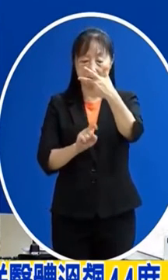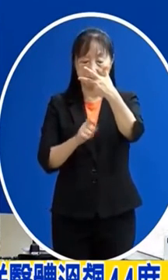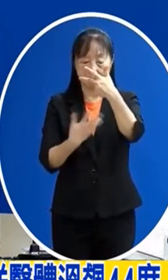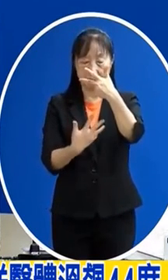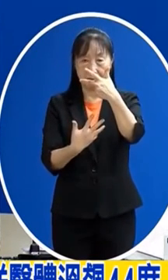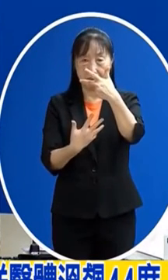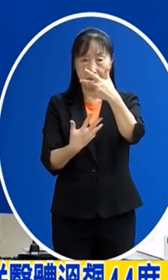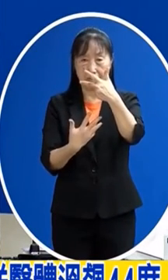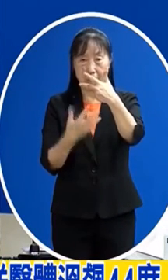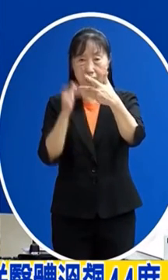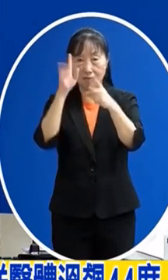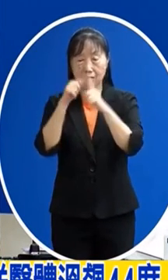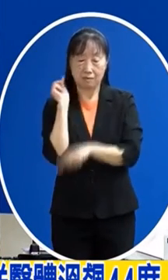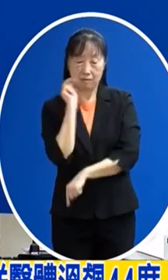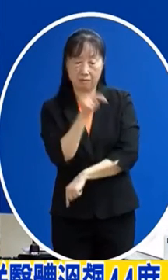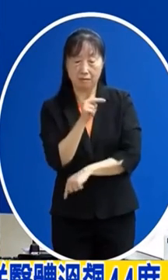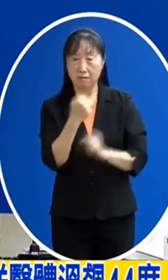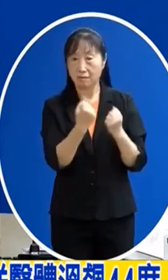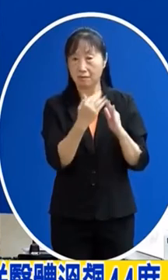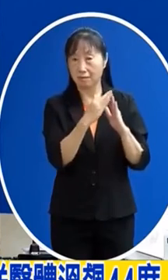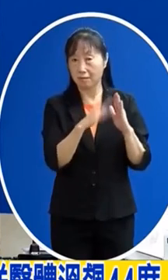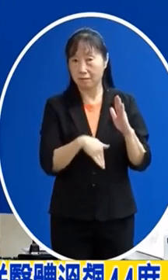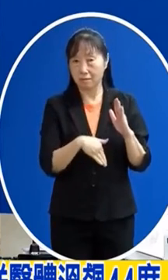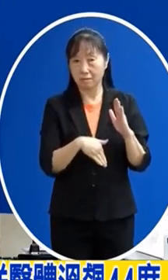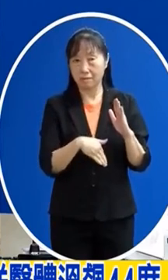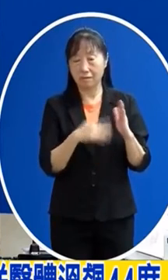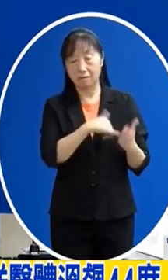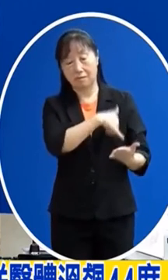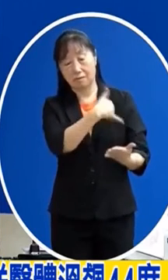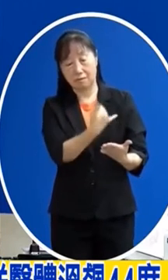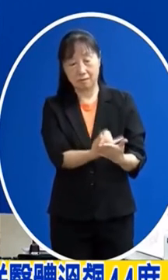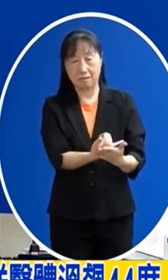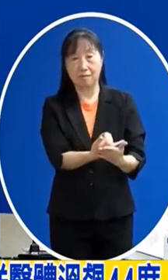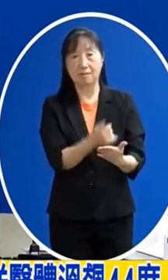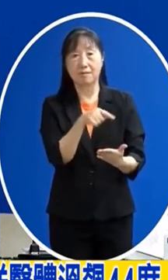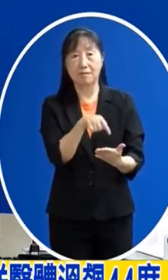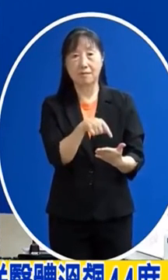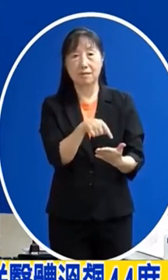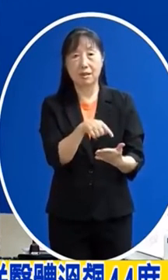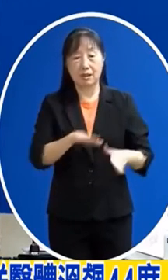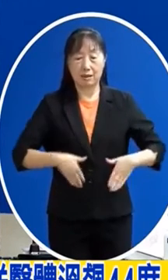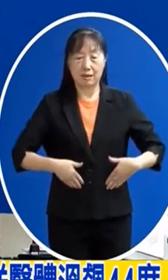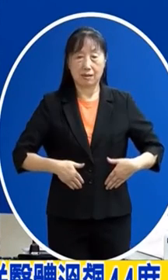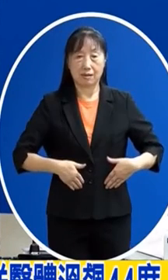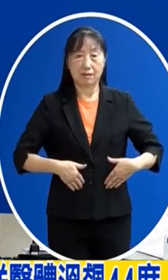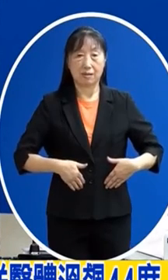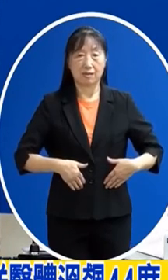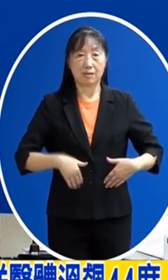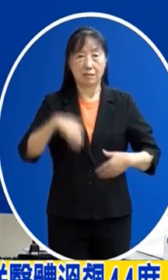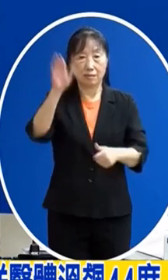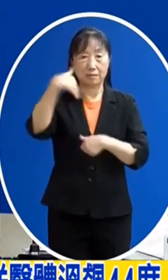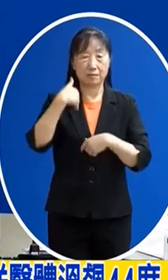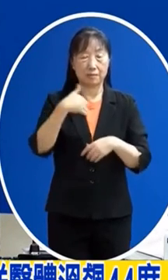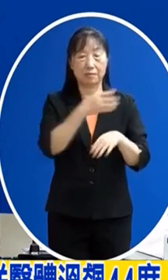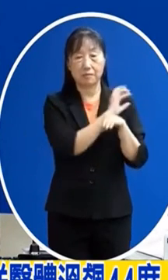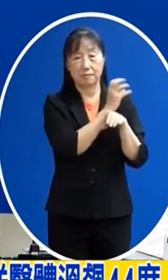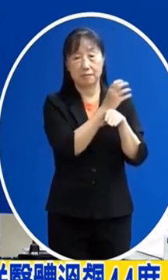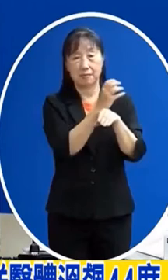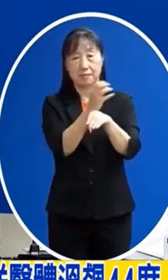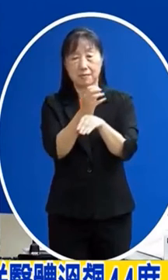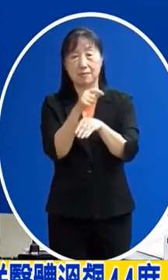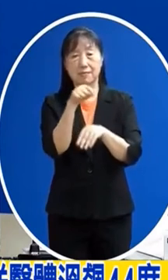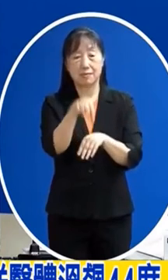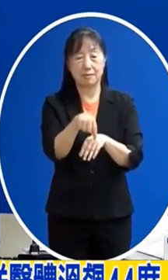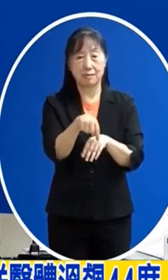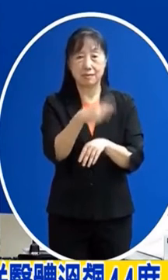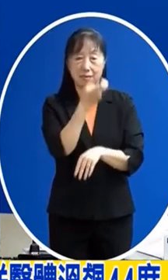时候被发现就是在家中有这个昏迷的情形，那有紧急call了救护人员119来了之